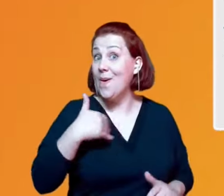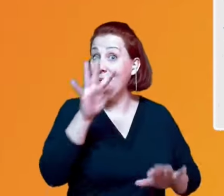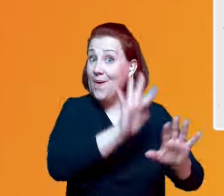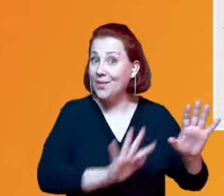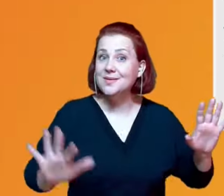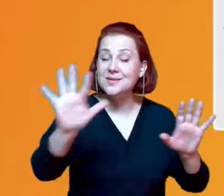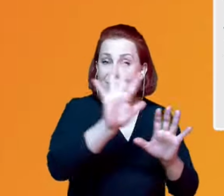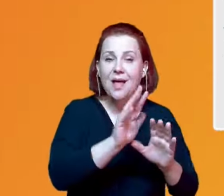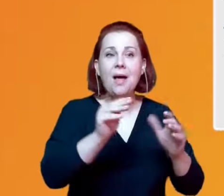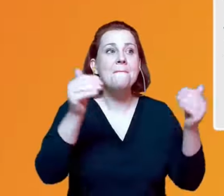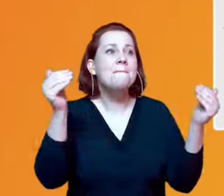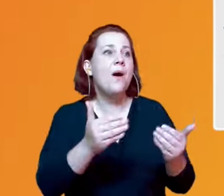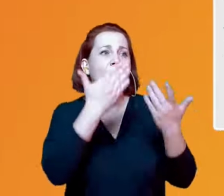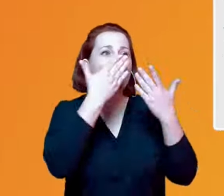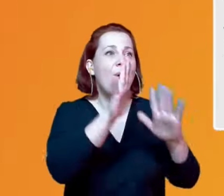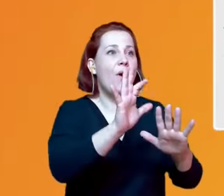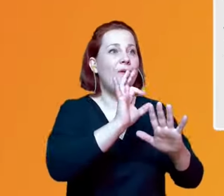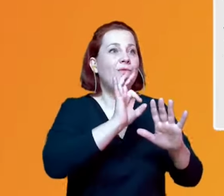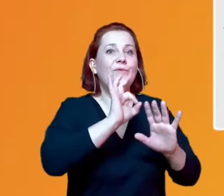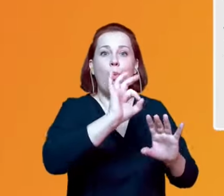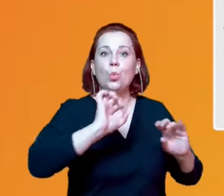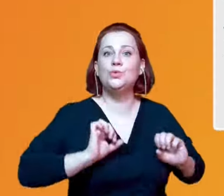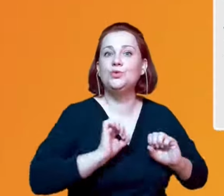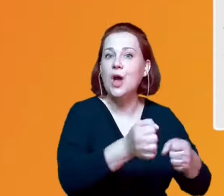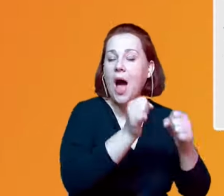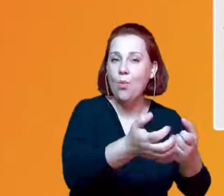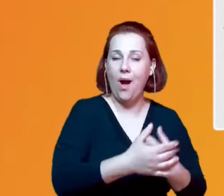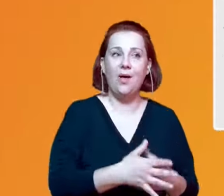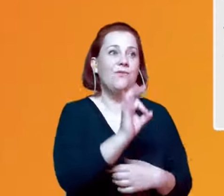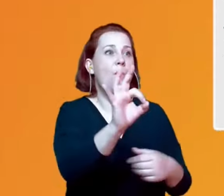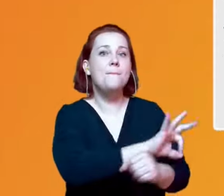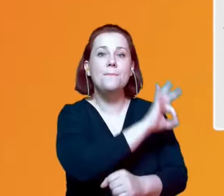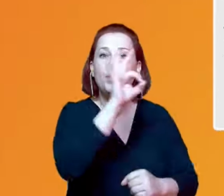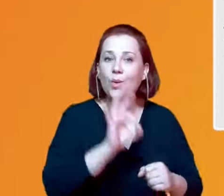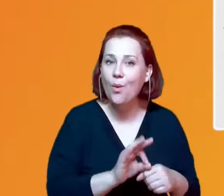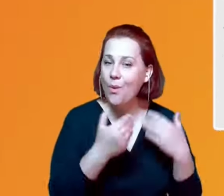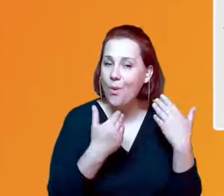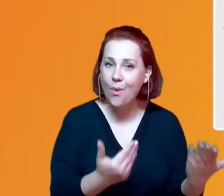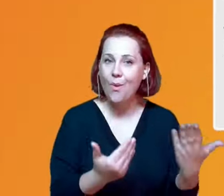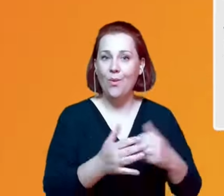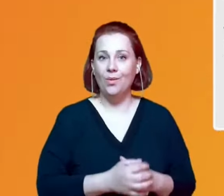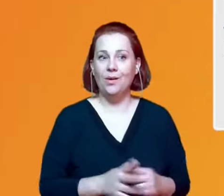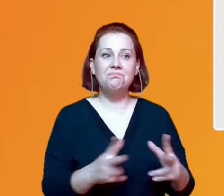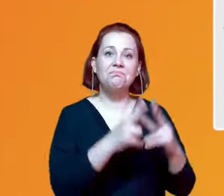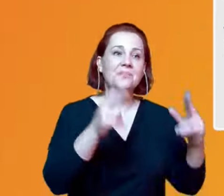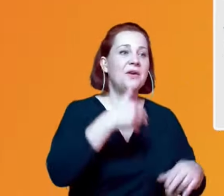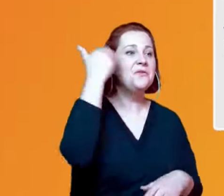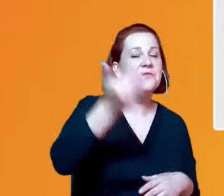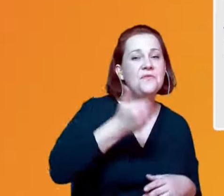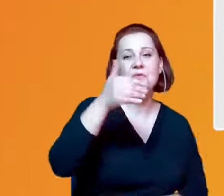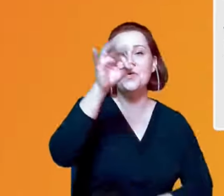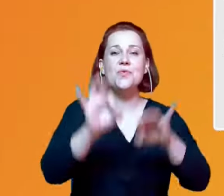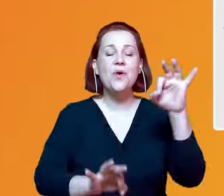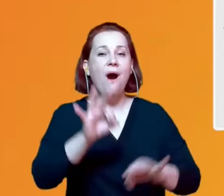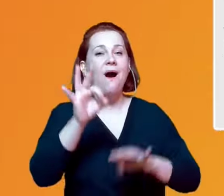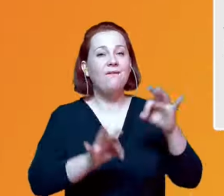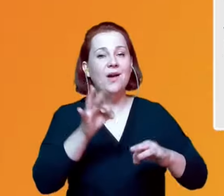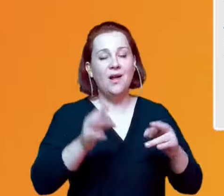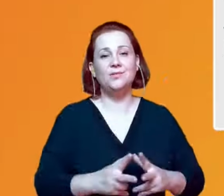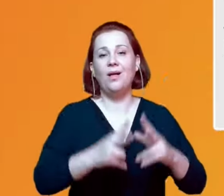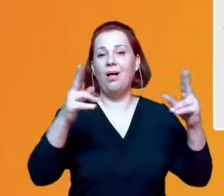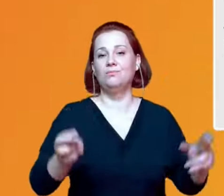mogły pokazać swoje działania, mogły pokazać swoje projekty w trakcie paneli, konferencji organizowanych podczas